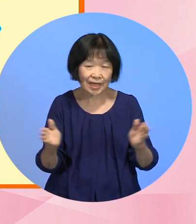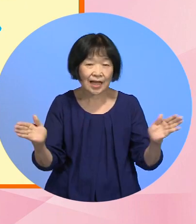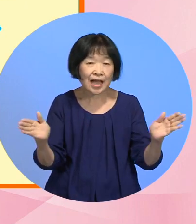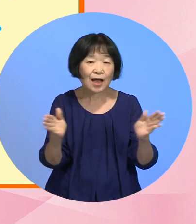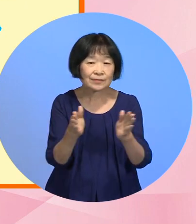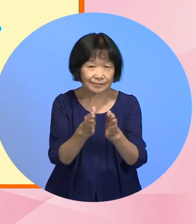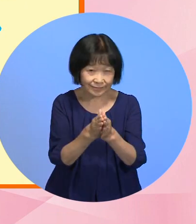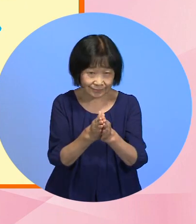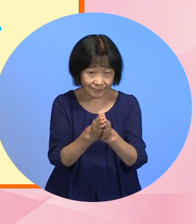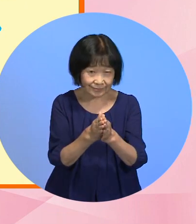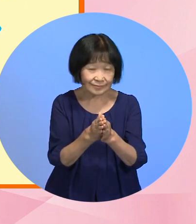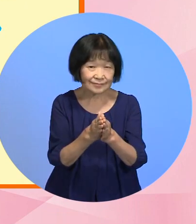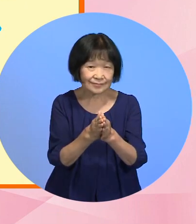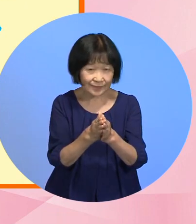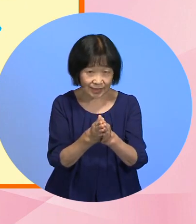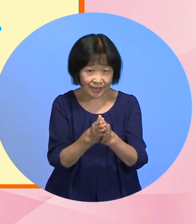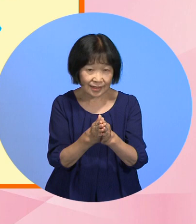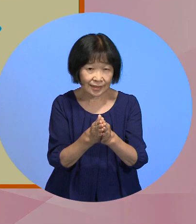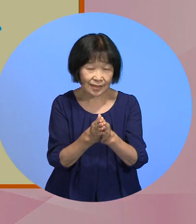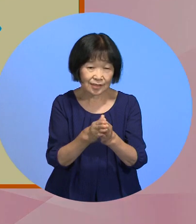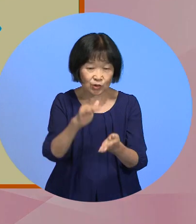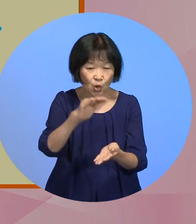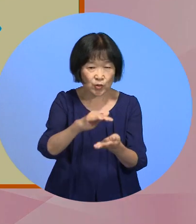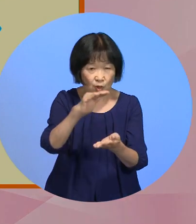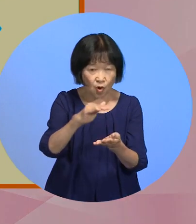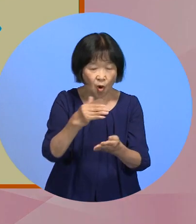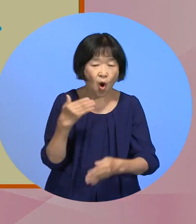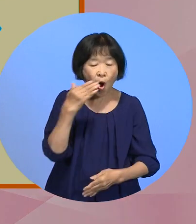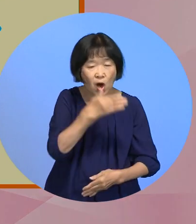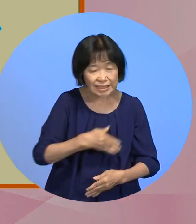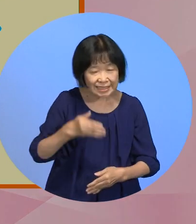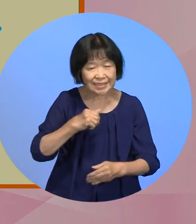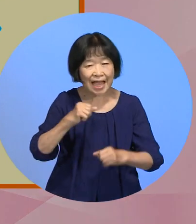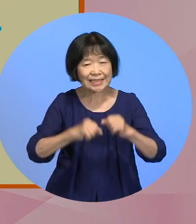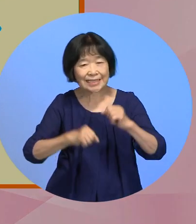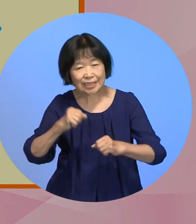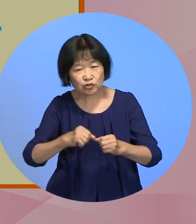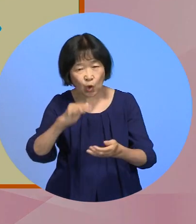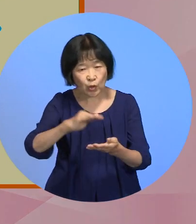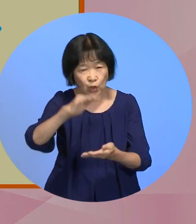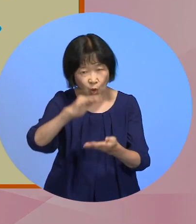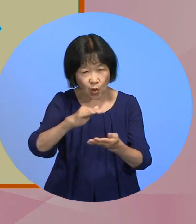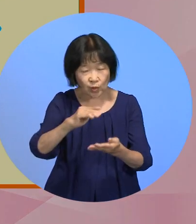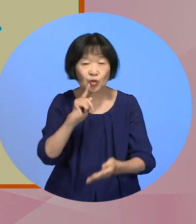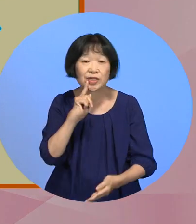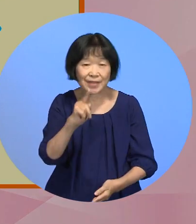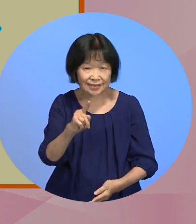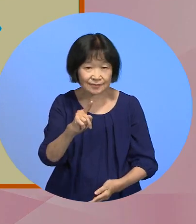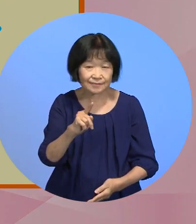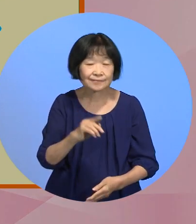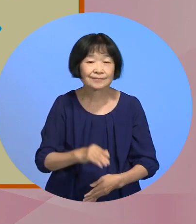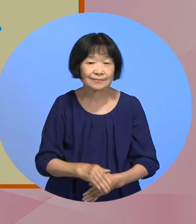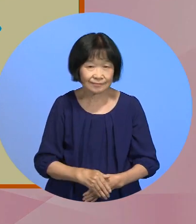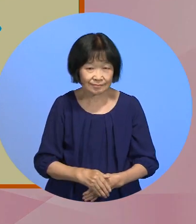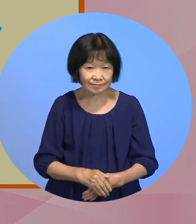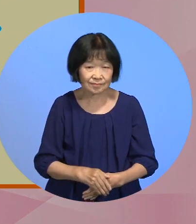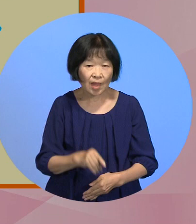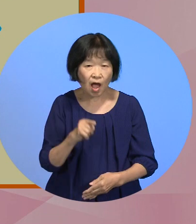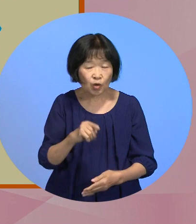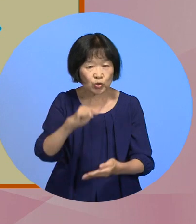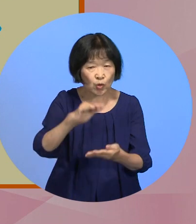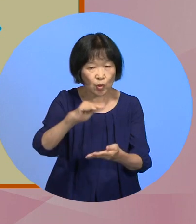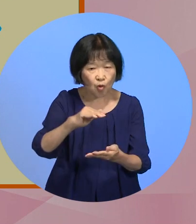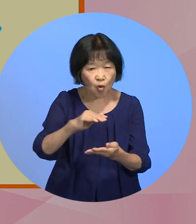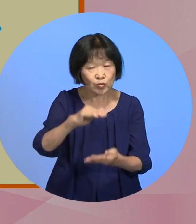2つを足した運動量を身体活動量と言います。でこの量を増や